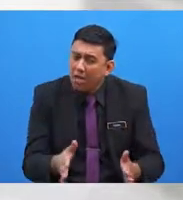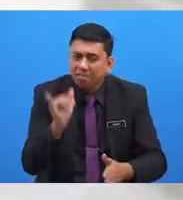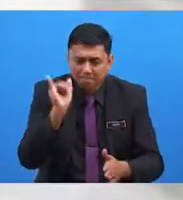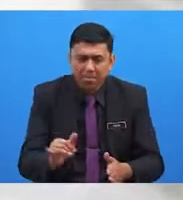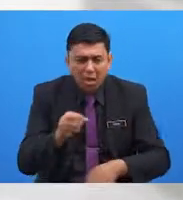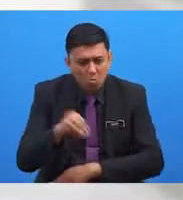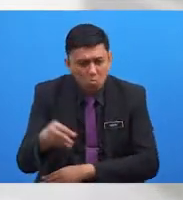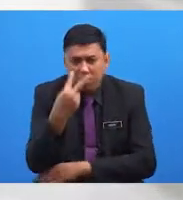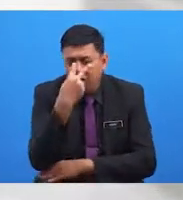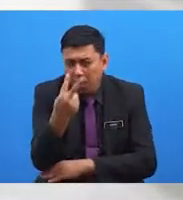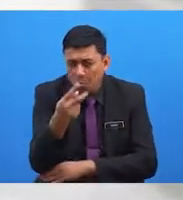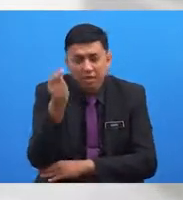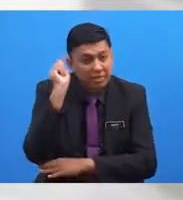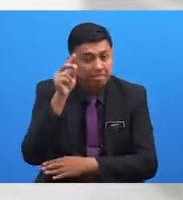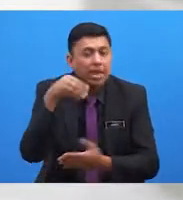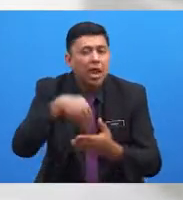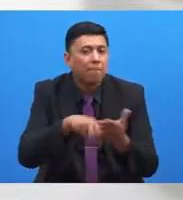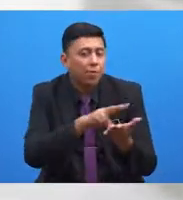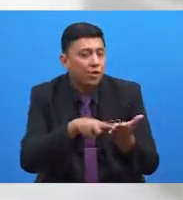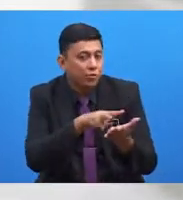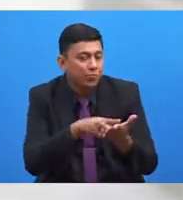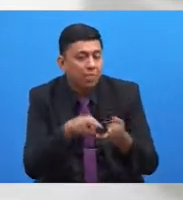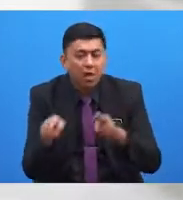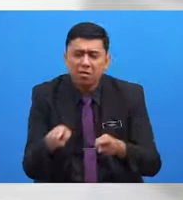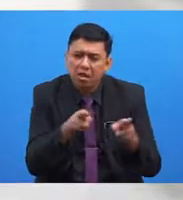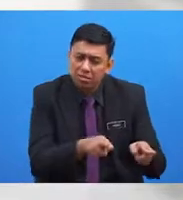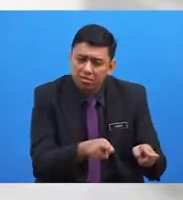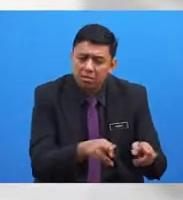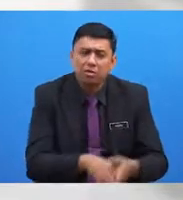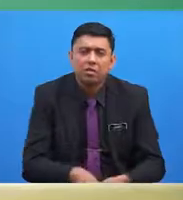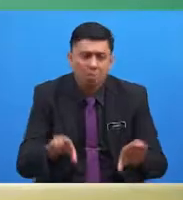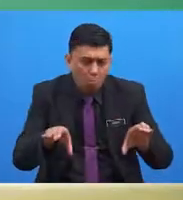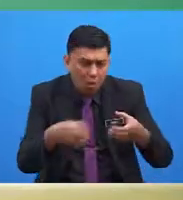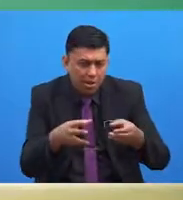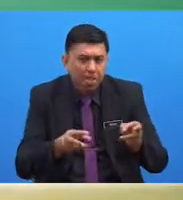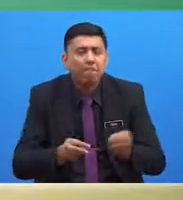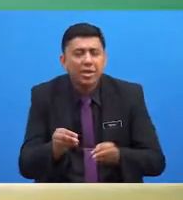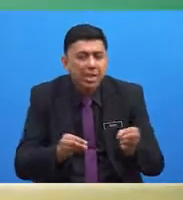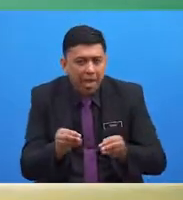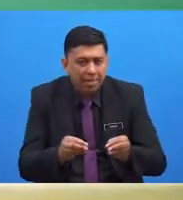yang murid-murid lihat sebentar tadi yang merancang untuk menubuhkan perniagaan?